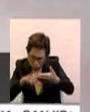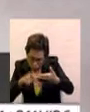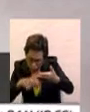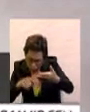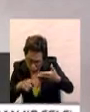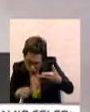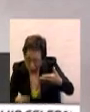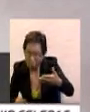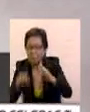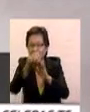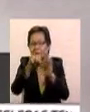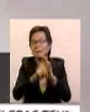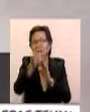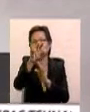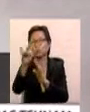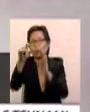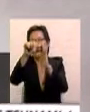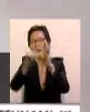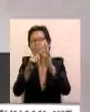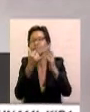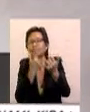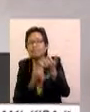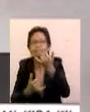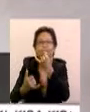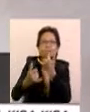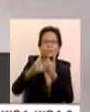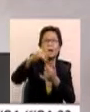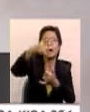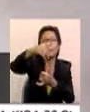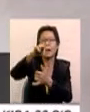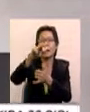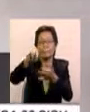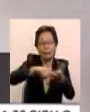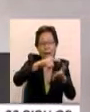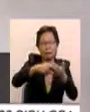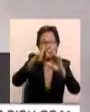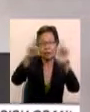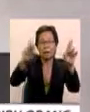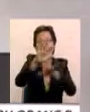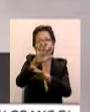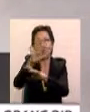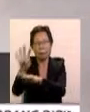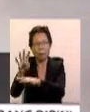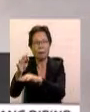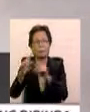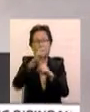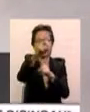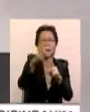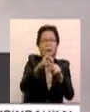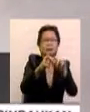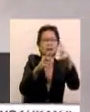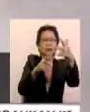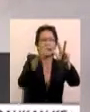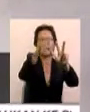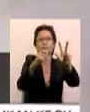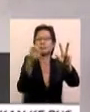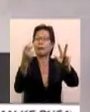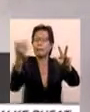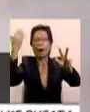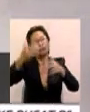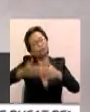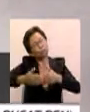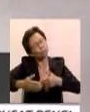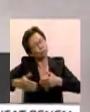bawah Seksyen 37 Akta Kesalahan Pilihan Raya 1954 bertarikh 13 Disember lalu.